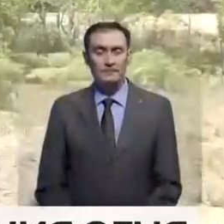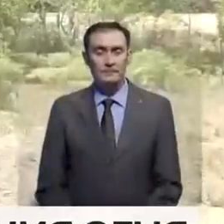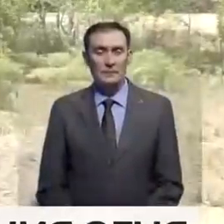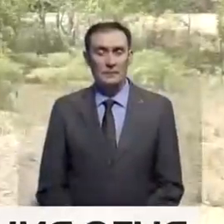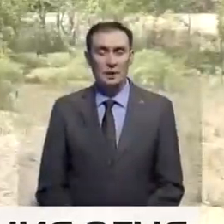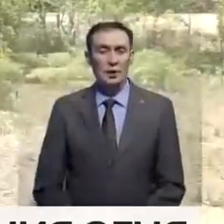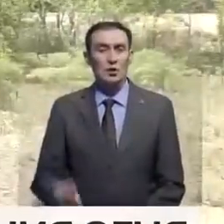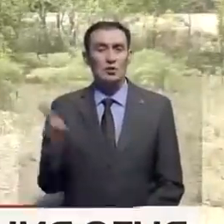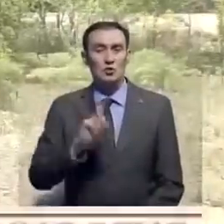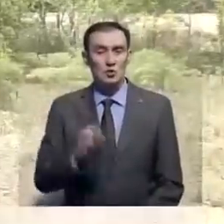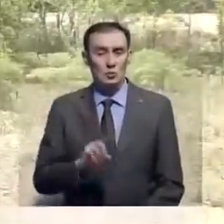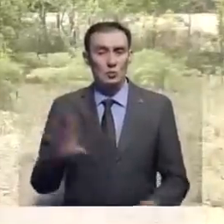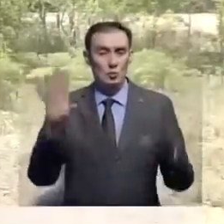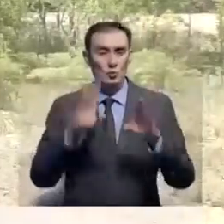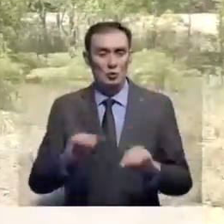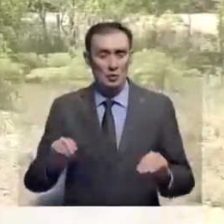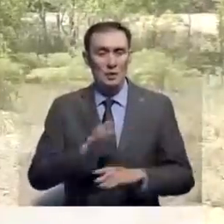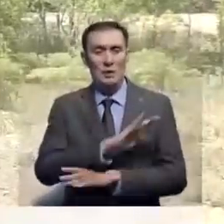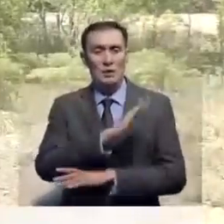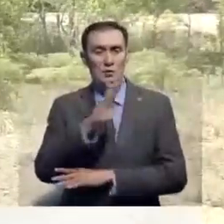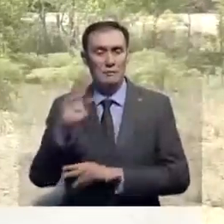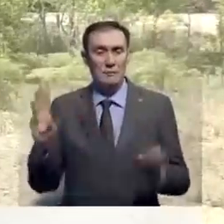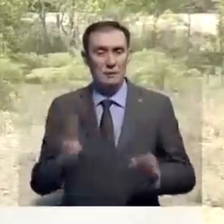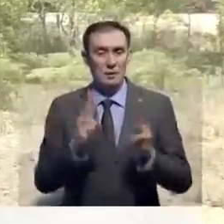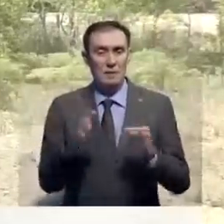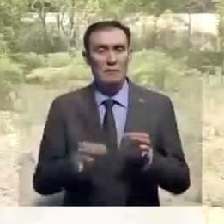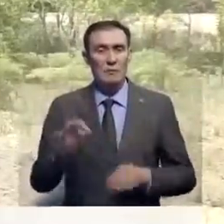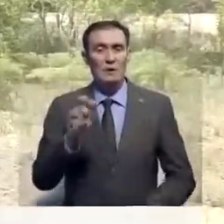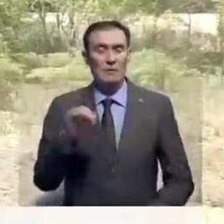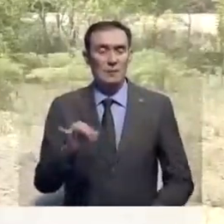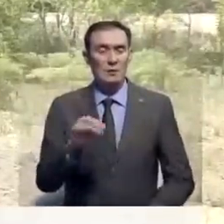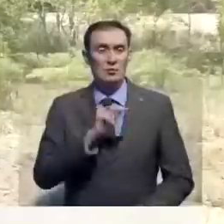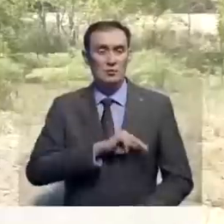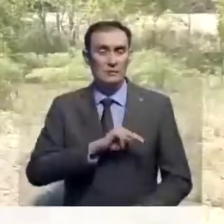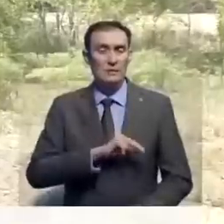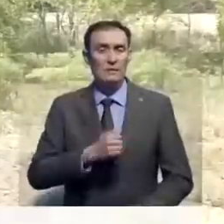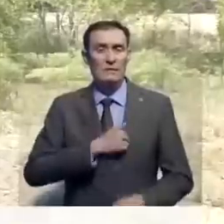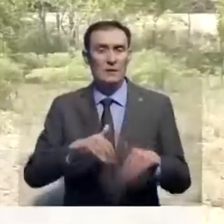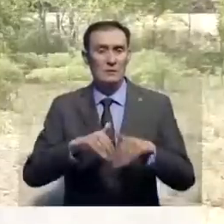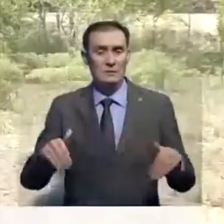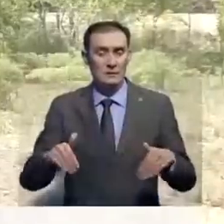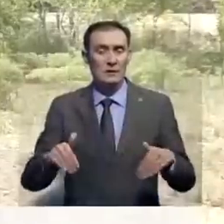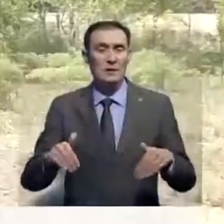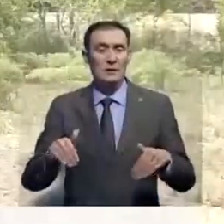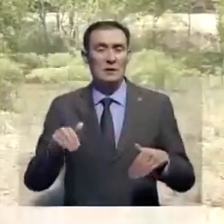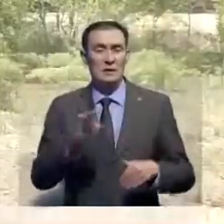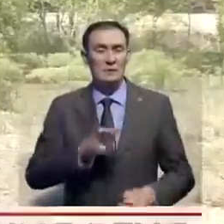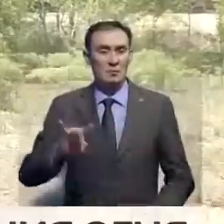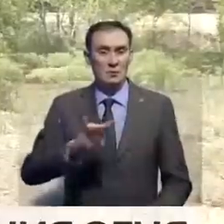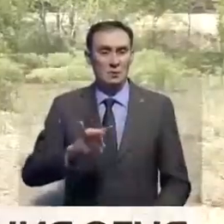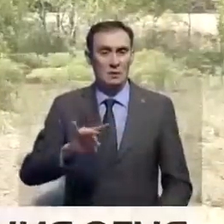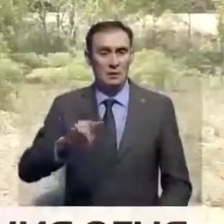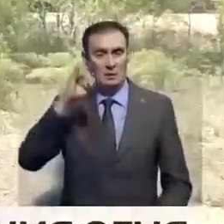для тушения лесного пожара который происходит по области Абай задействованы силы средства вооруженных сил республики Казахстан